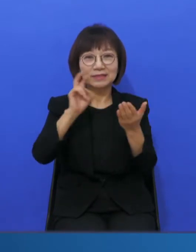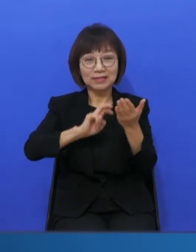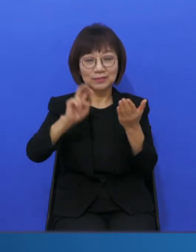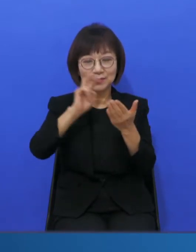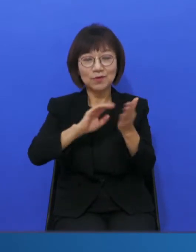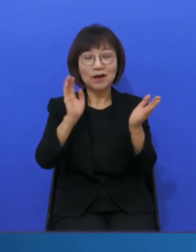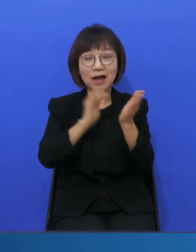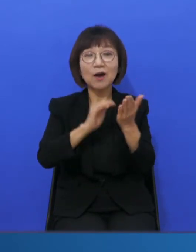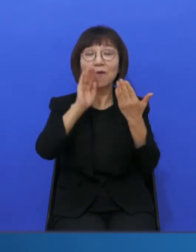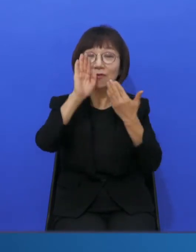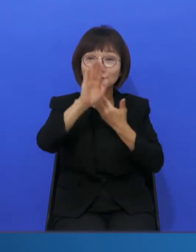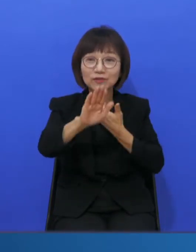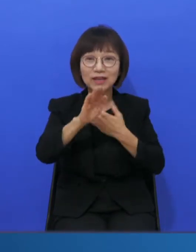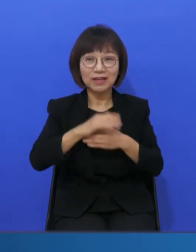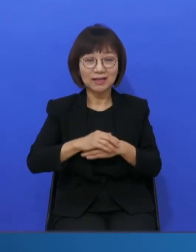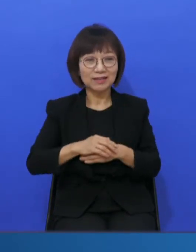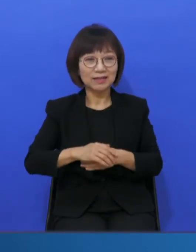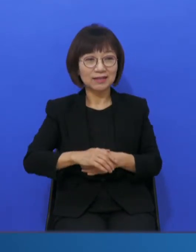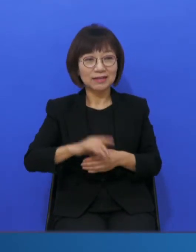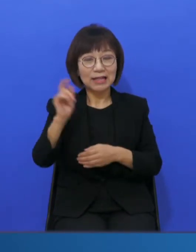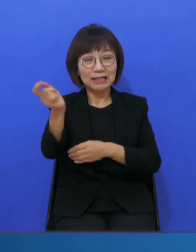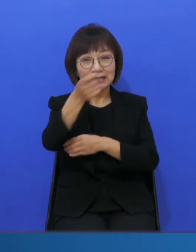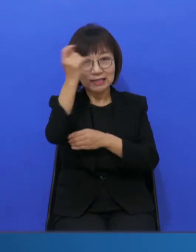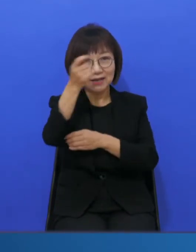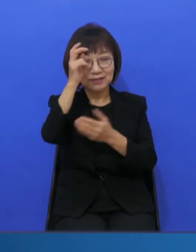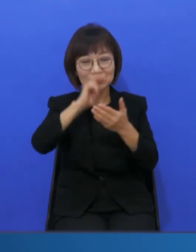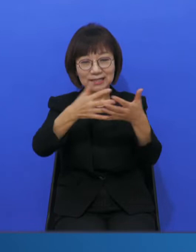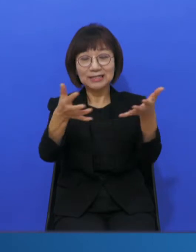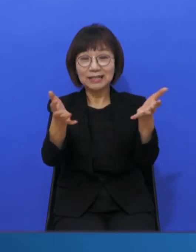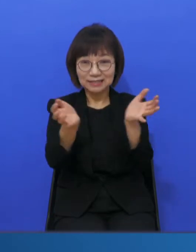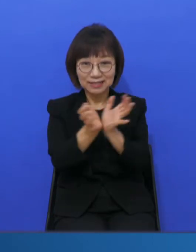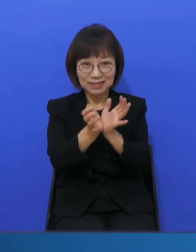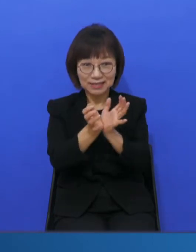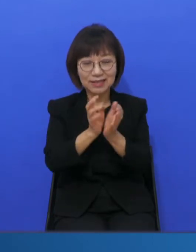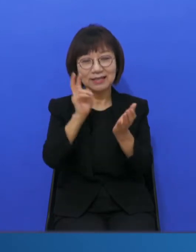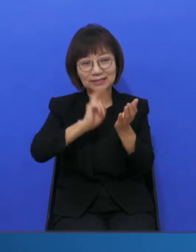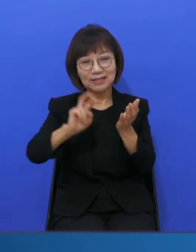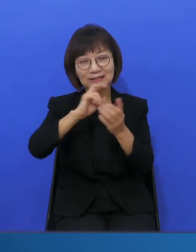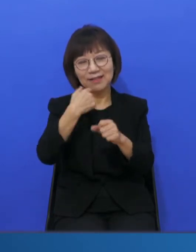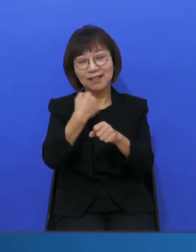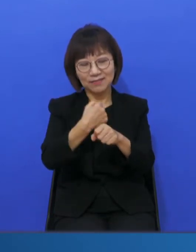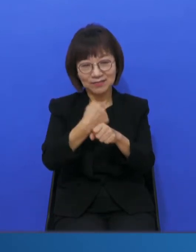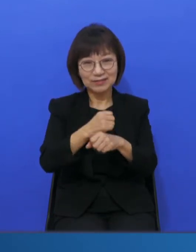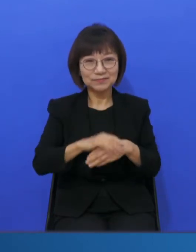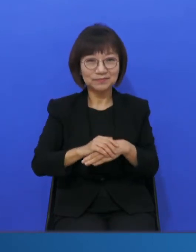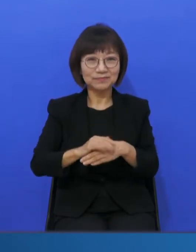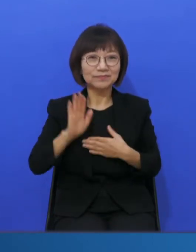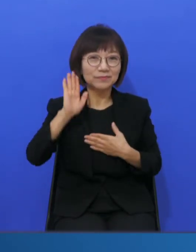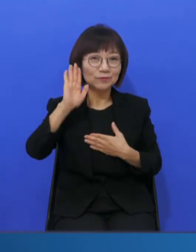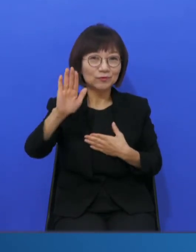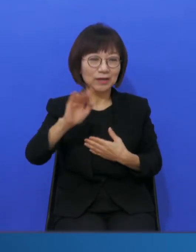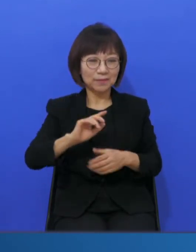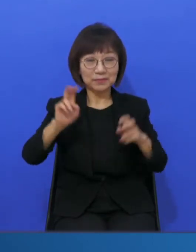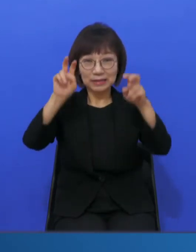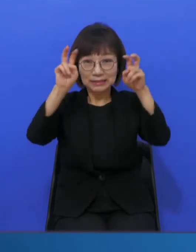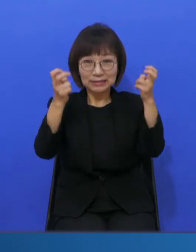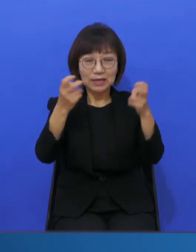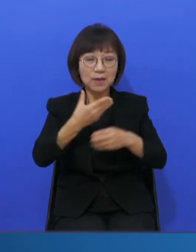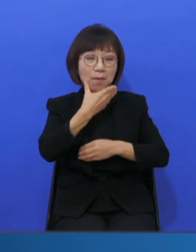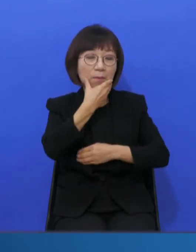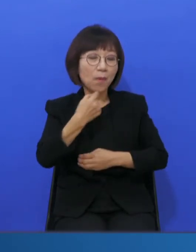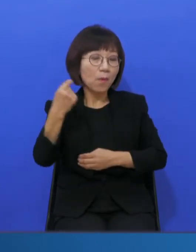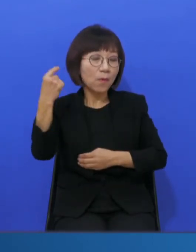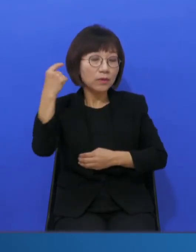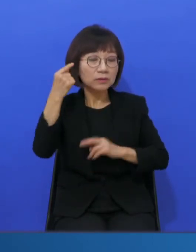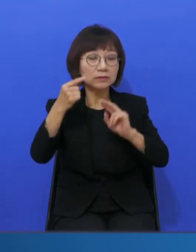후에 다윗찬에서 찬양 드린 후에 복음의 열매라는 제목으로 목사님 말씀 선포해